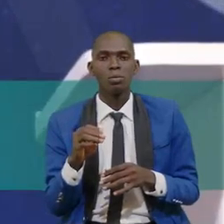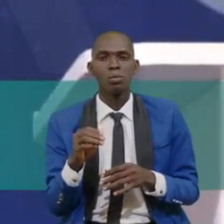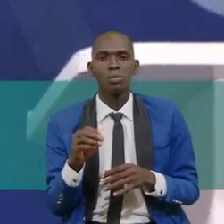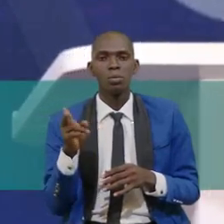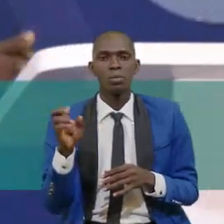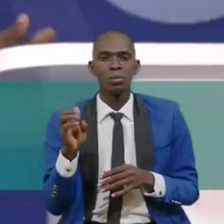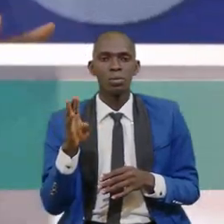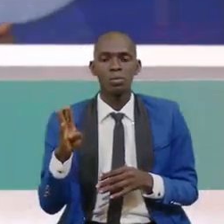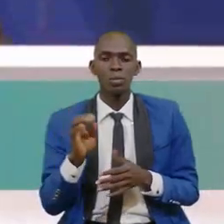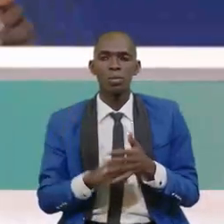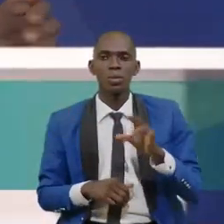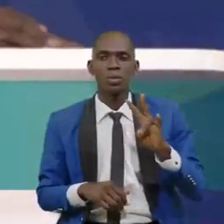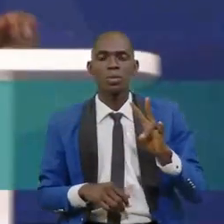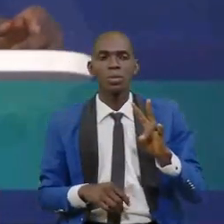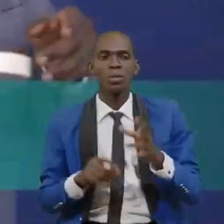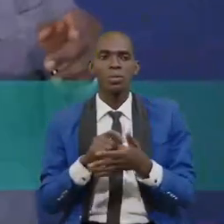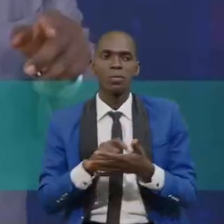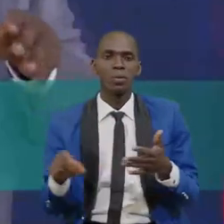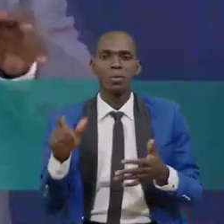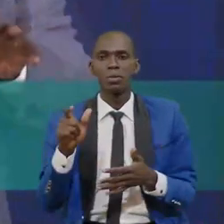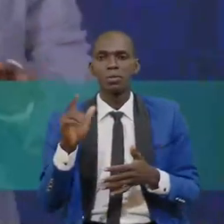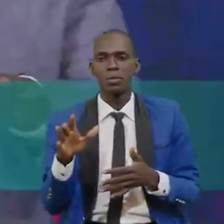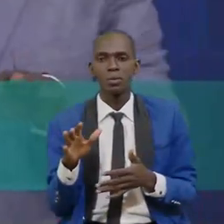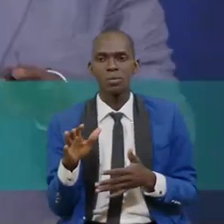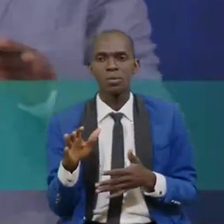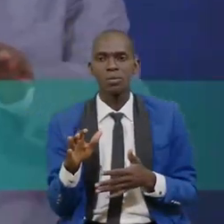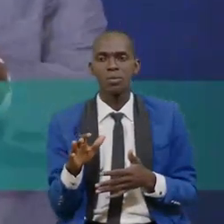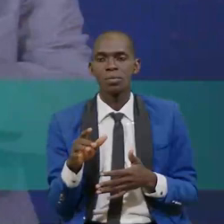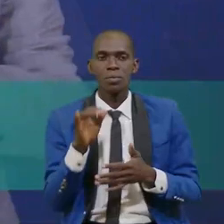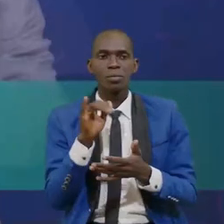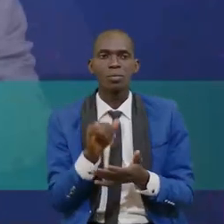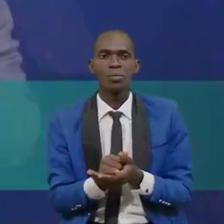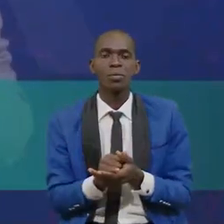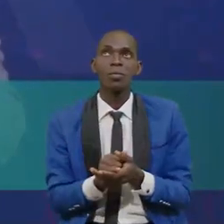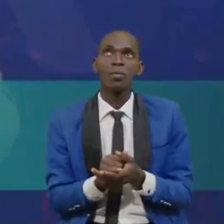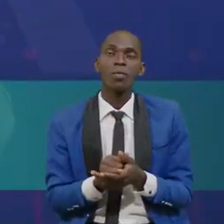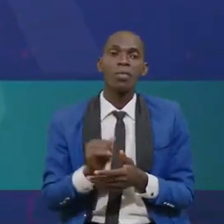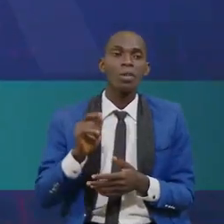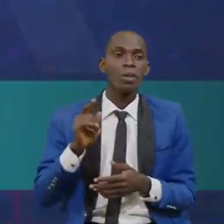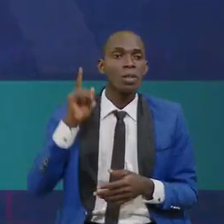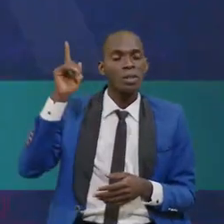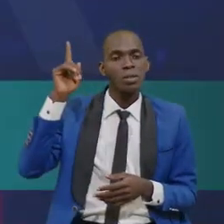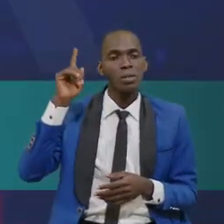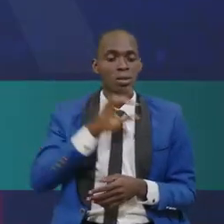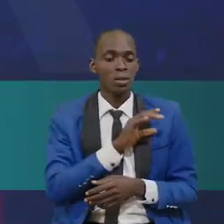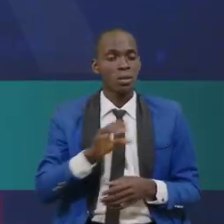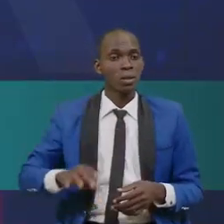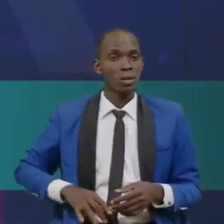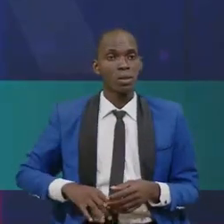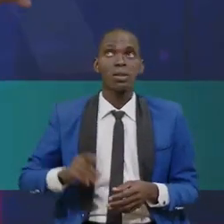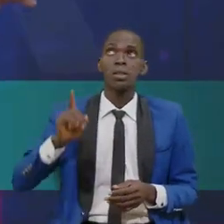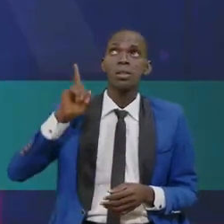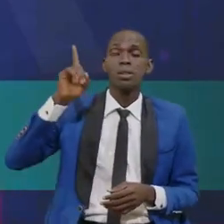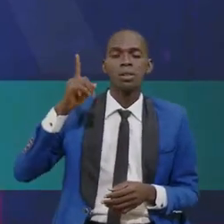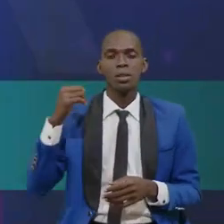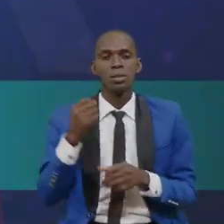Chapitre 7 d'Hébreux, verset 25. C'est aussi pour cela qu'il peut sauver parfaitement ceux